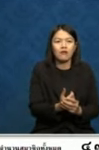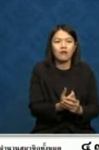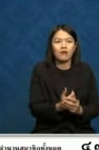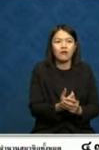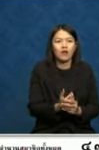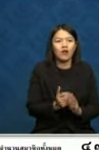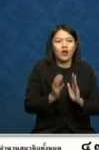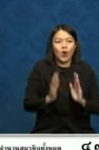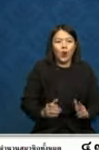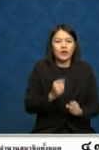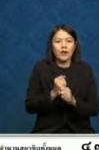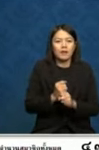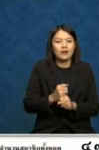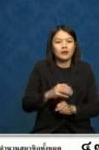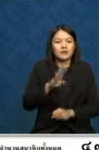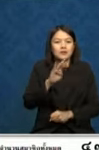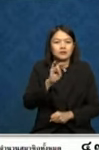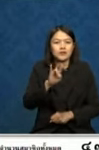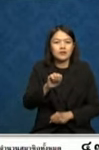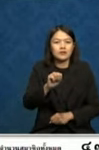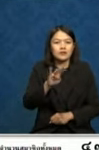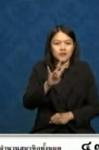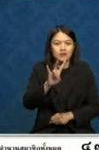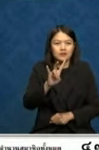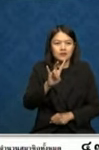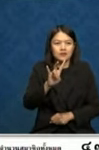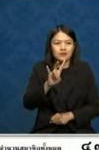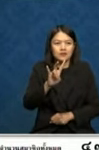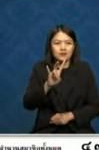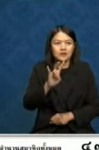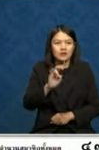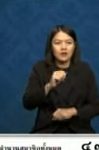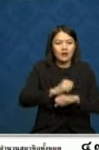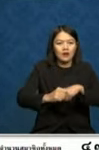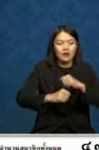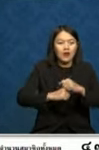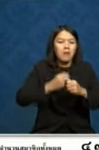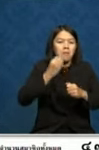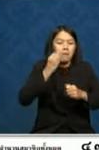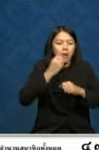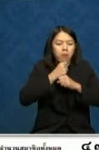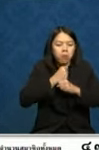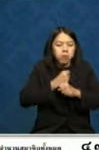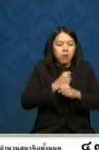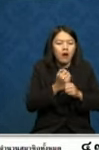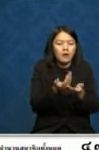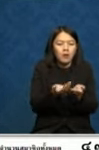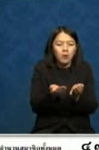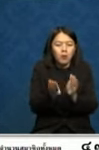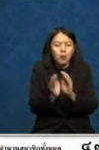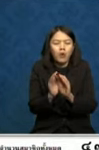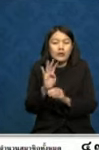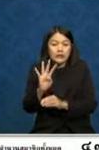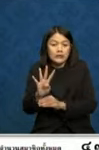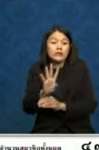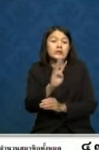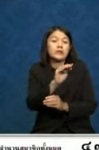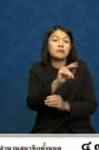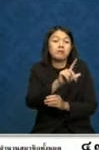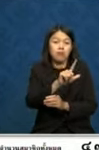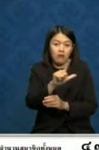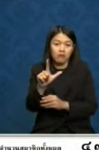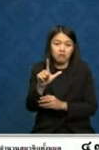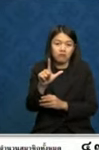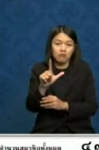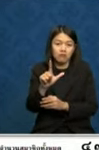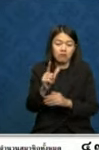ทั้งที่มีกำลังพล47คนที่สำคัญคือมีการขอสร้างบ้านพักนายทหารอาวุโส4ครอบครัวอีก40ล้านบาท